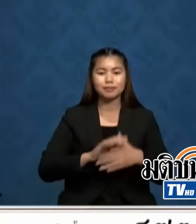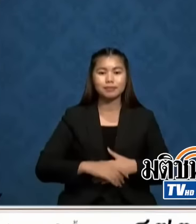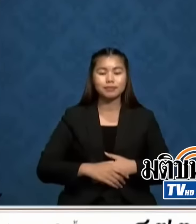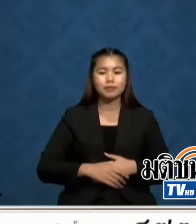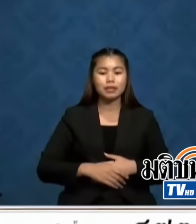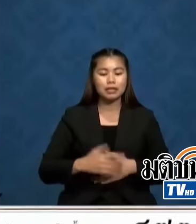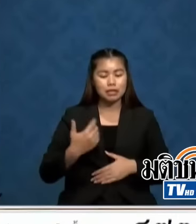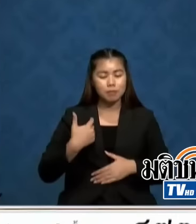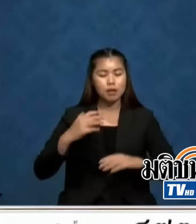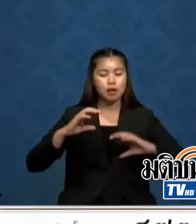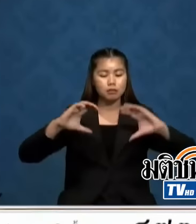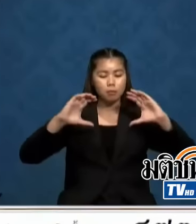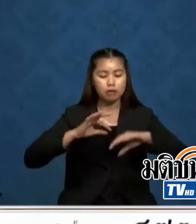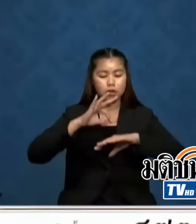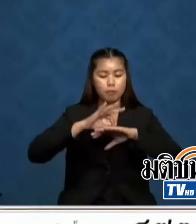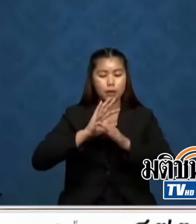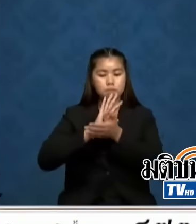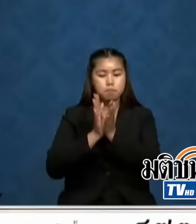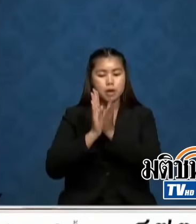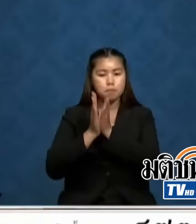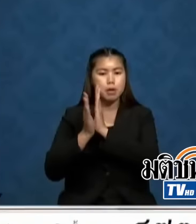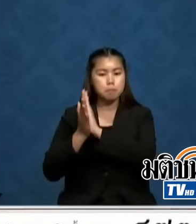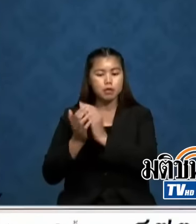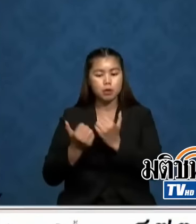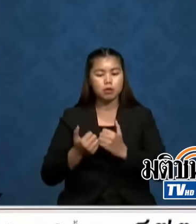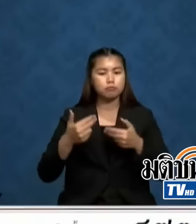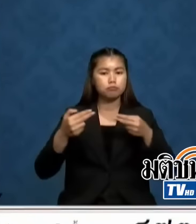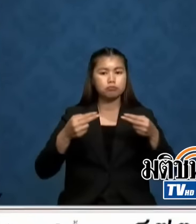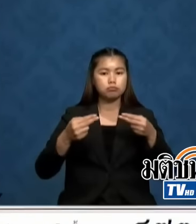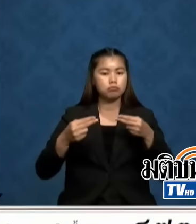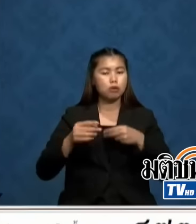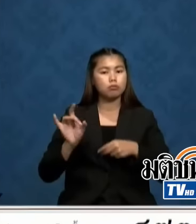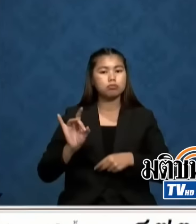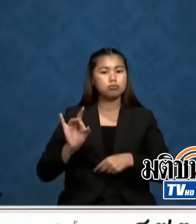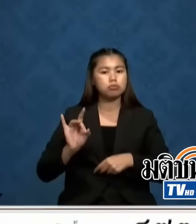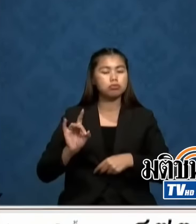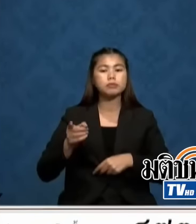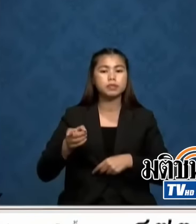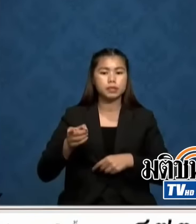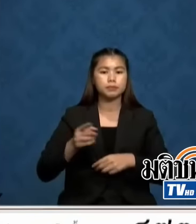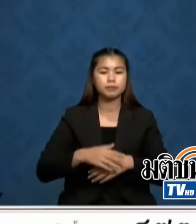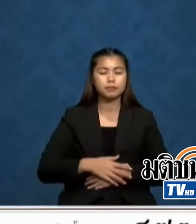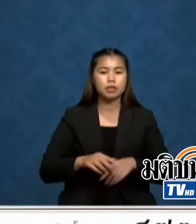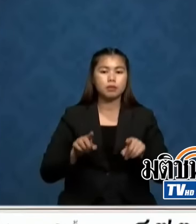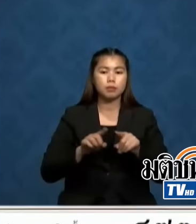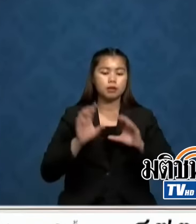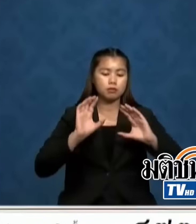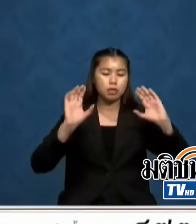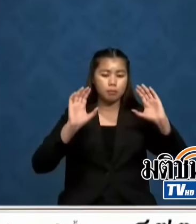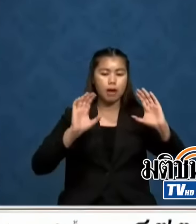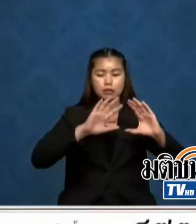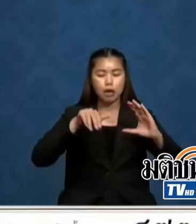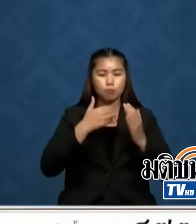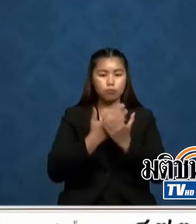หลายรัฐบาลนะครับสถานการณ์ความไม่สงบใน 3จังหวัดชายแดนภาคใต้ทุกรัฐบาลพยายามแก้